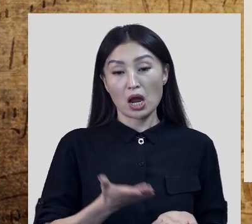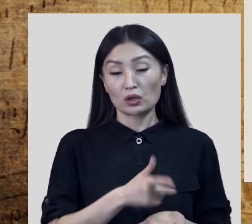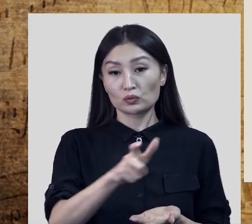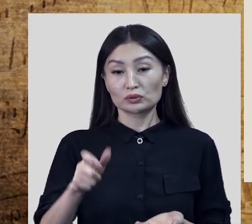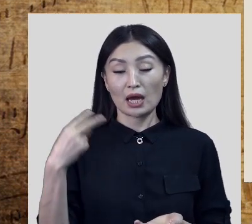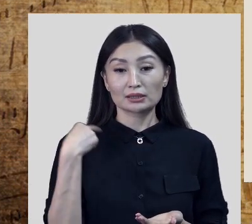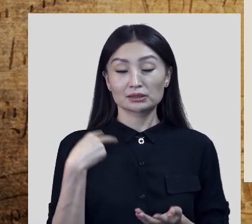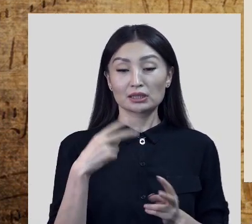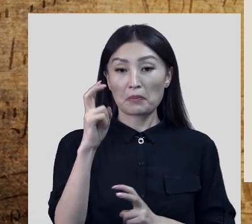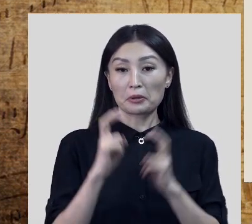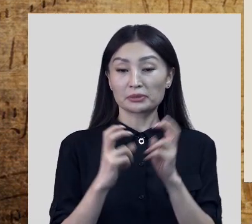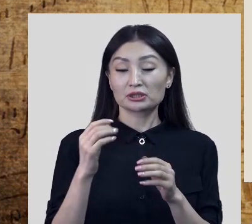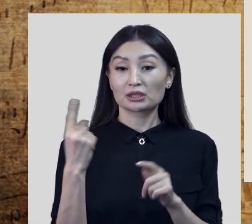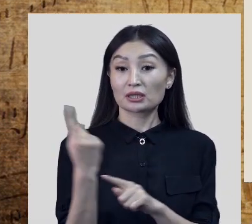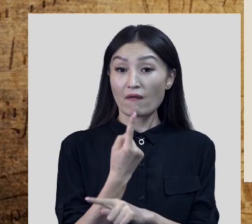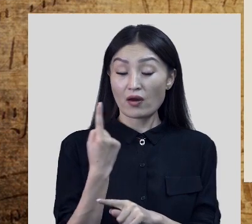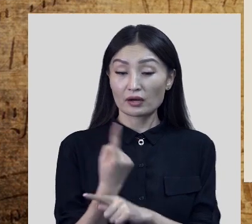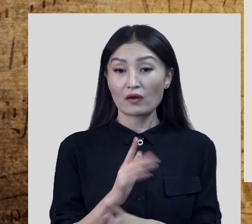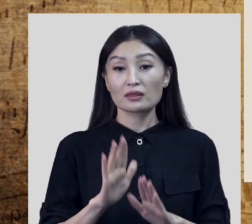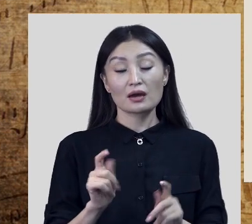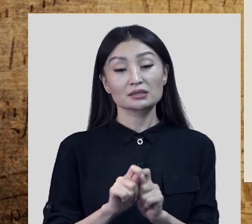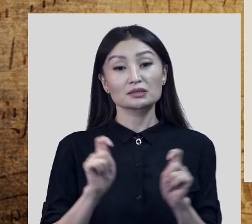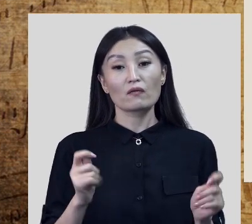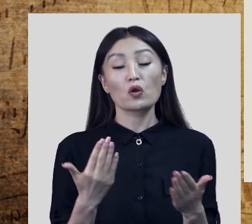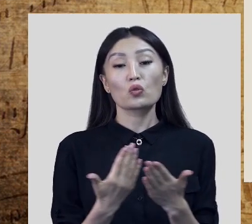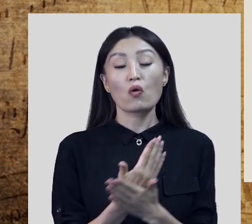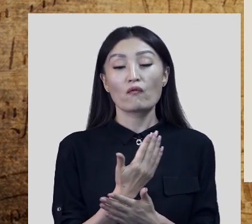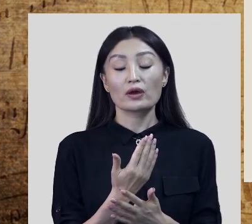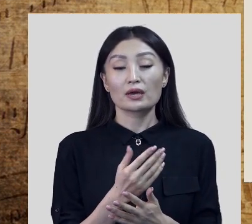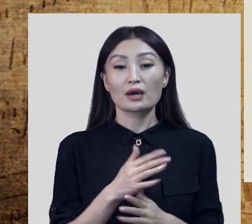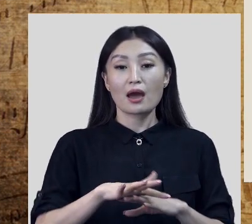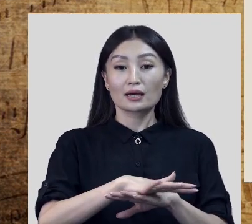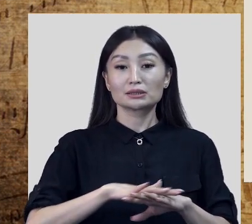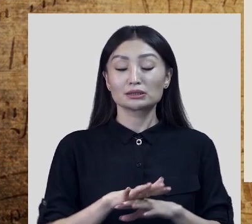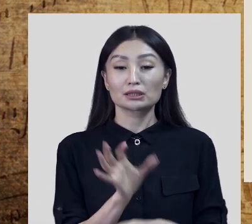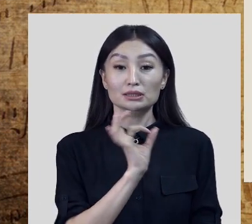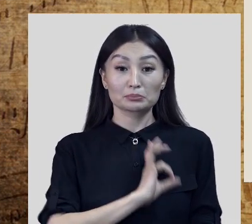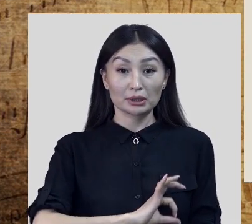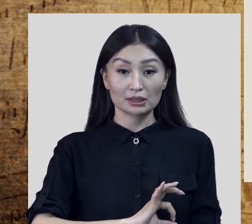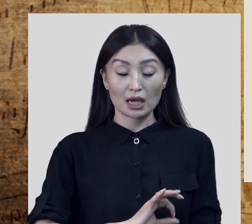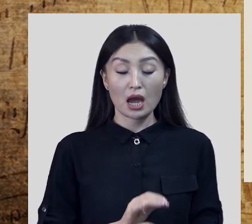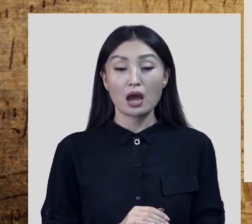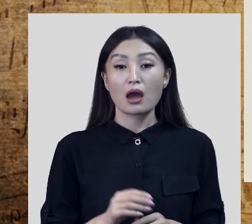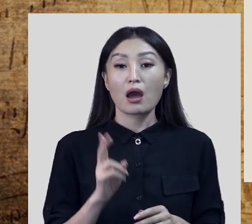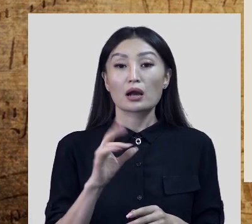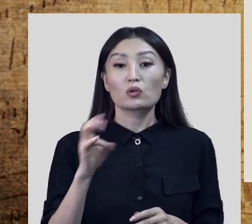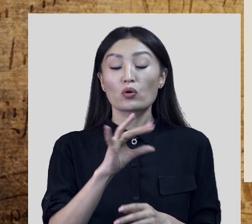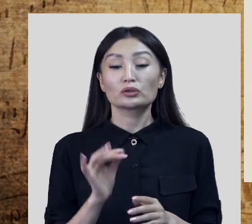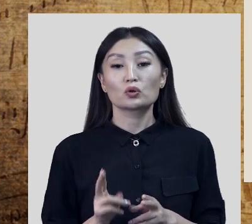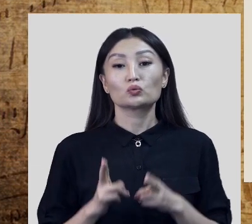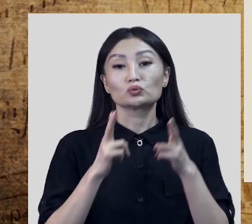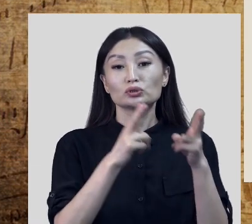английских промышленных товарах так создавались новые рынки сбыта наконец в колонии уезжали люди не